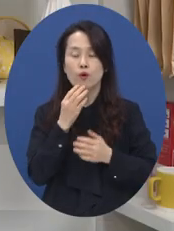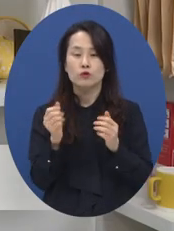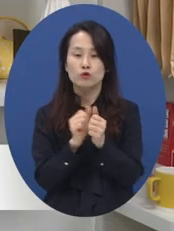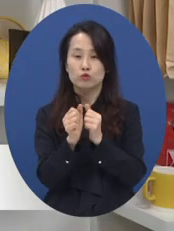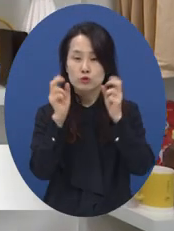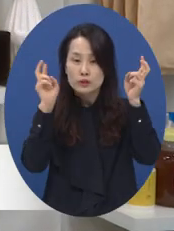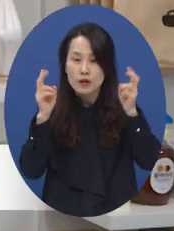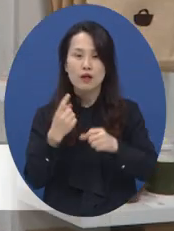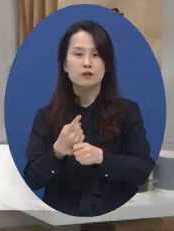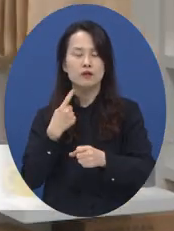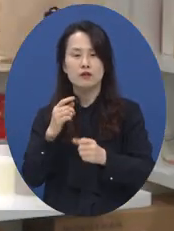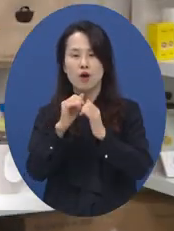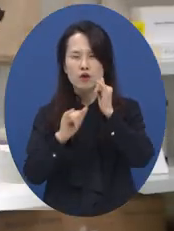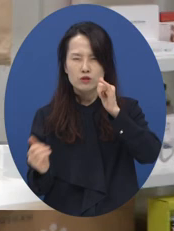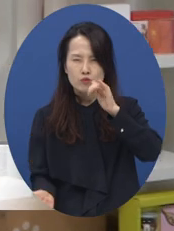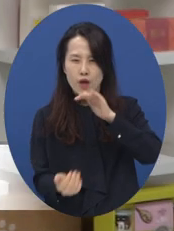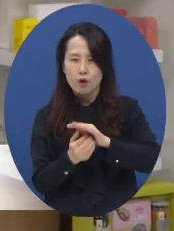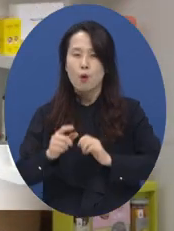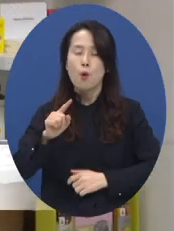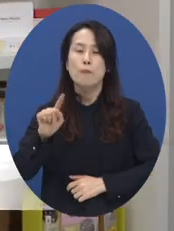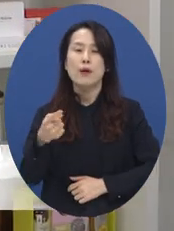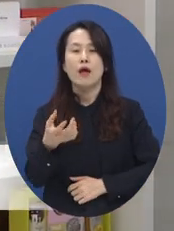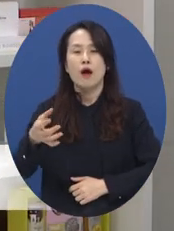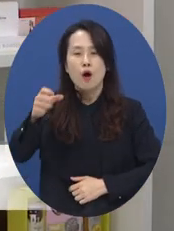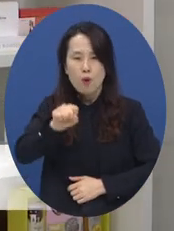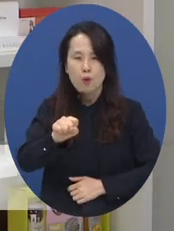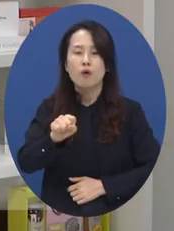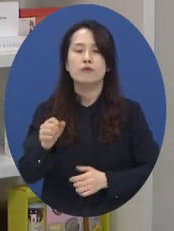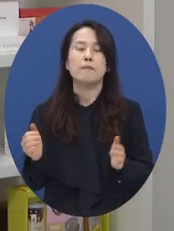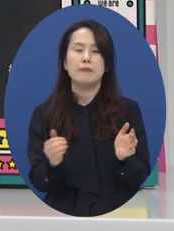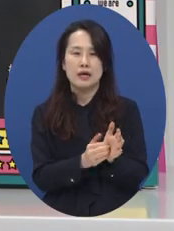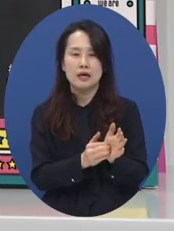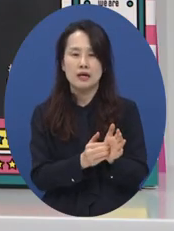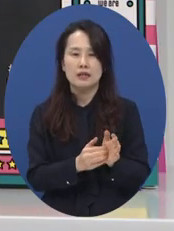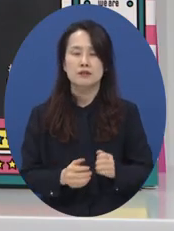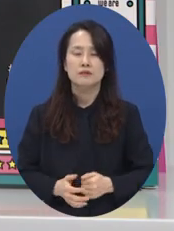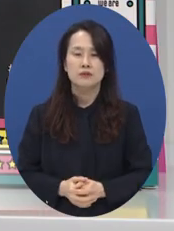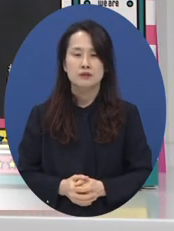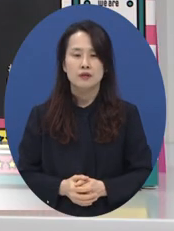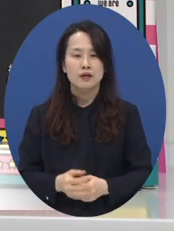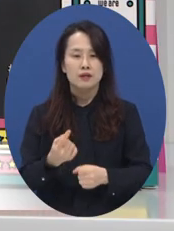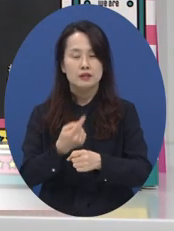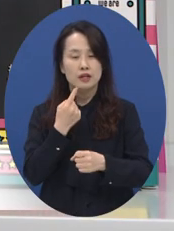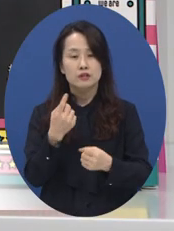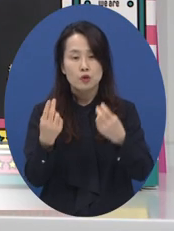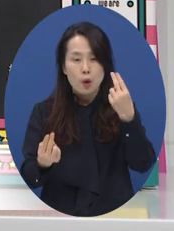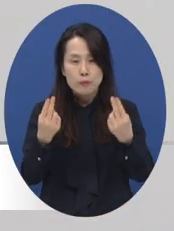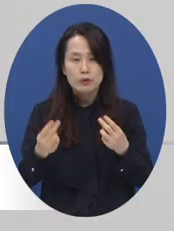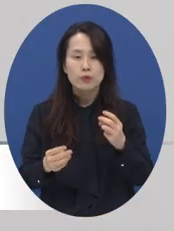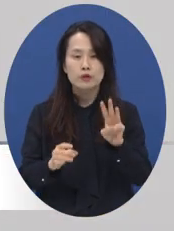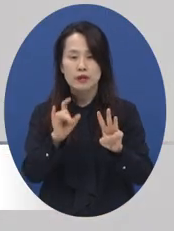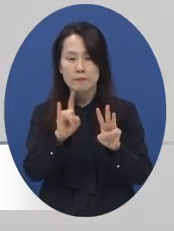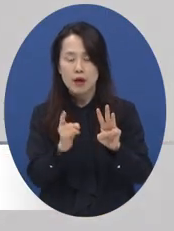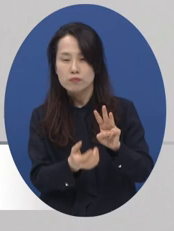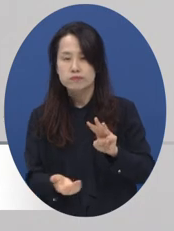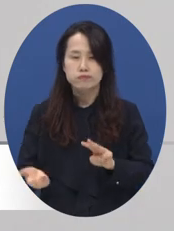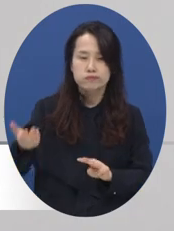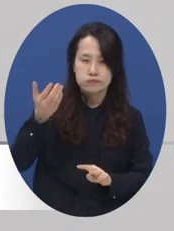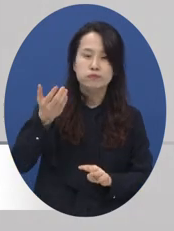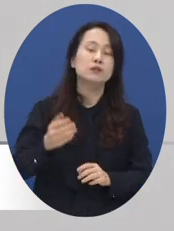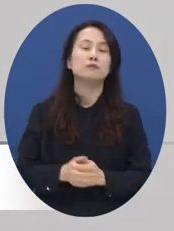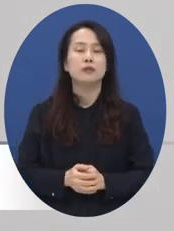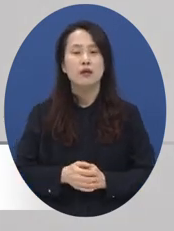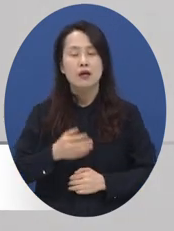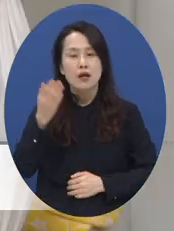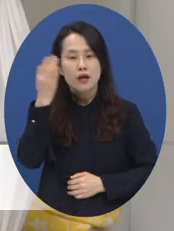지난해 역대 최고 매출액 인 100억원을 달성했습니다 저년 매출액에 비해 3배 이상 대폭 증가한 수치로